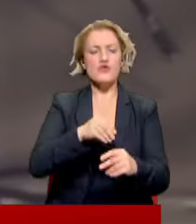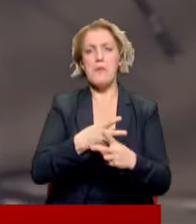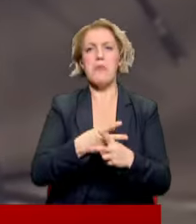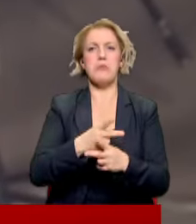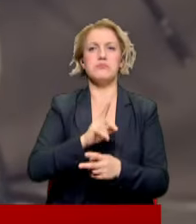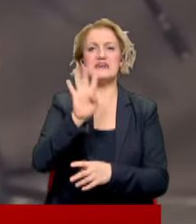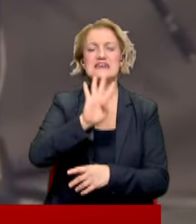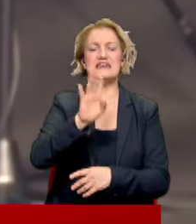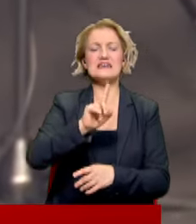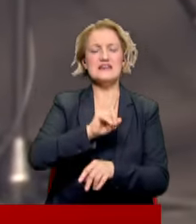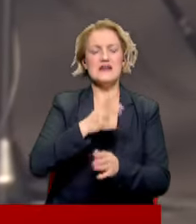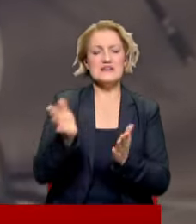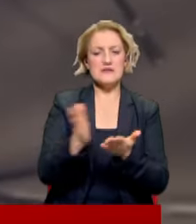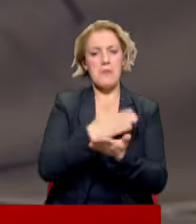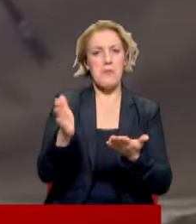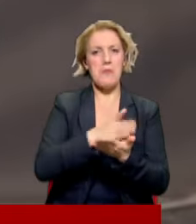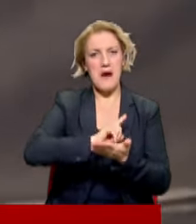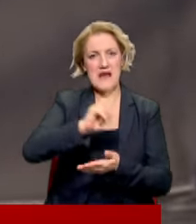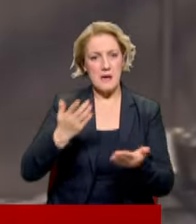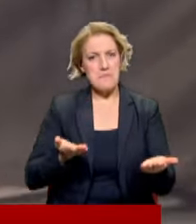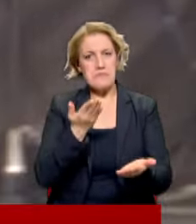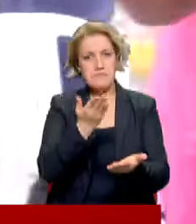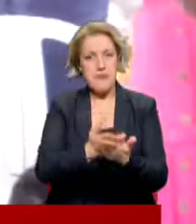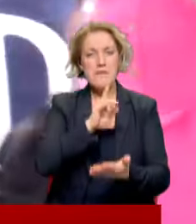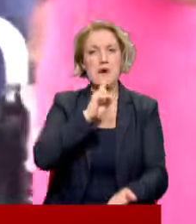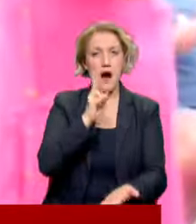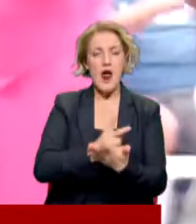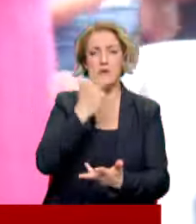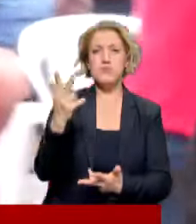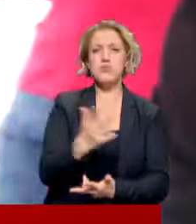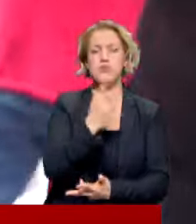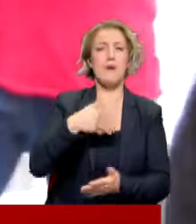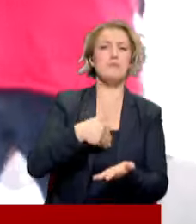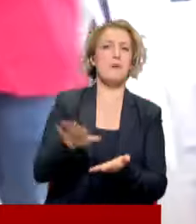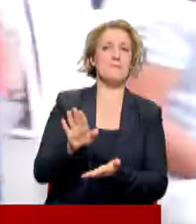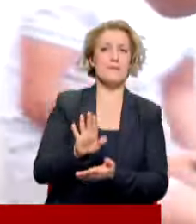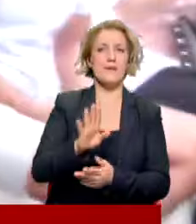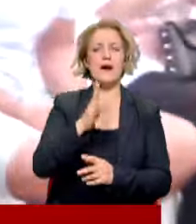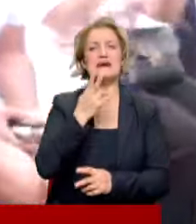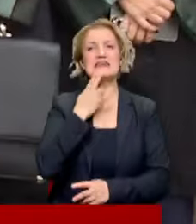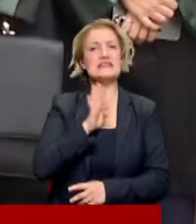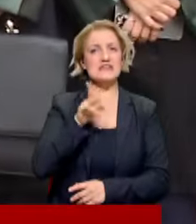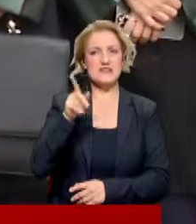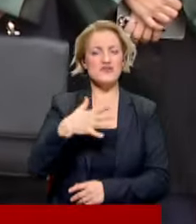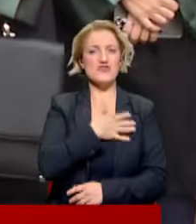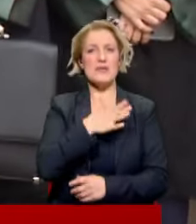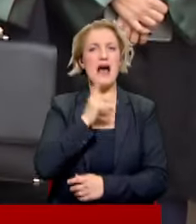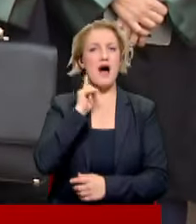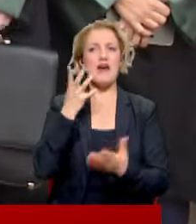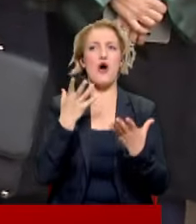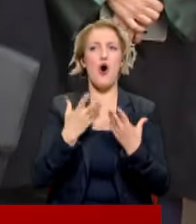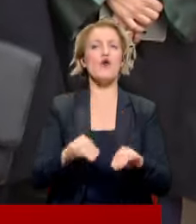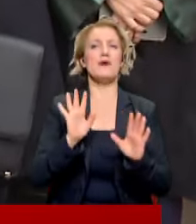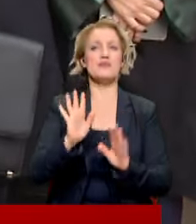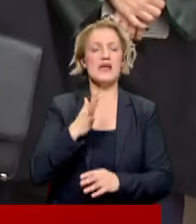40 sayfalık itiraz dilekçesi jet hızıyla değerlendirildi ve reddedildi. Ahmet Özer'in avukat kızının CHP'lilerin haberi bile